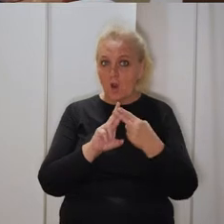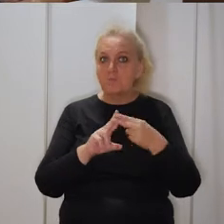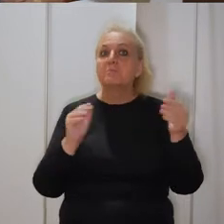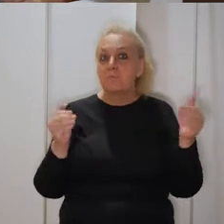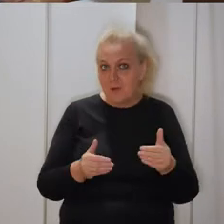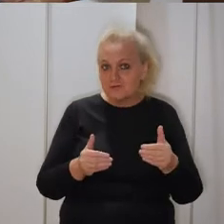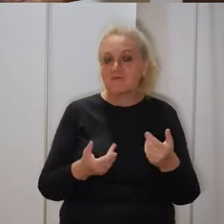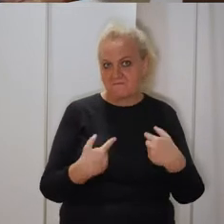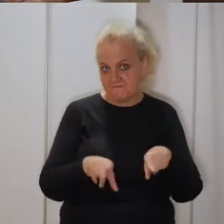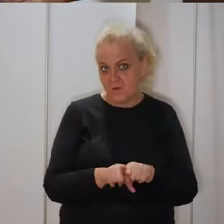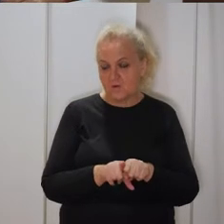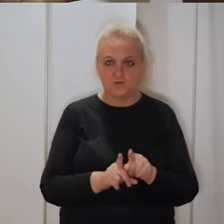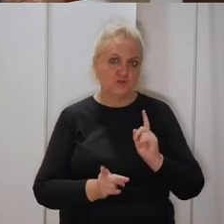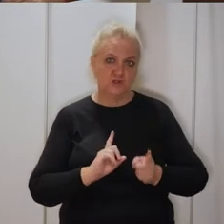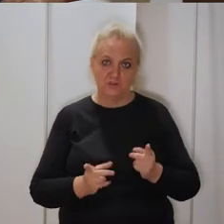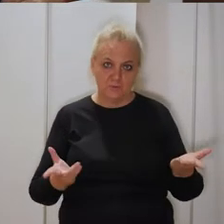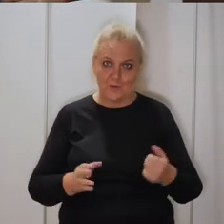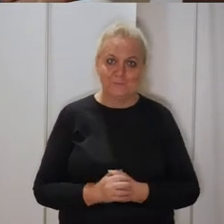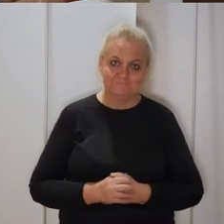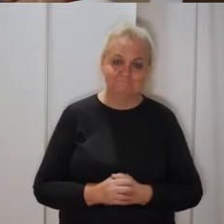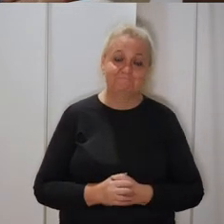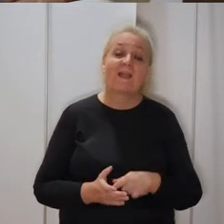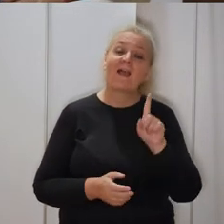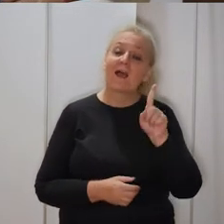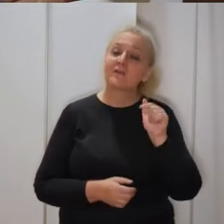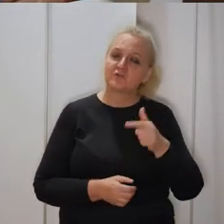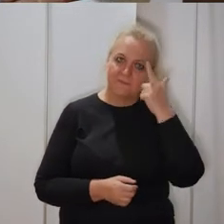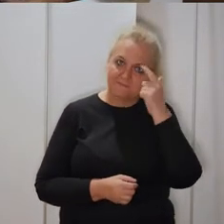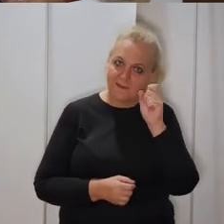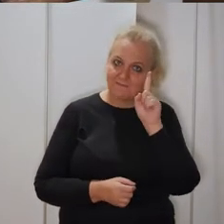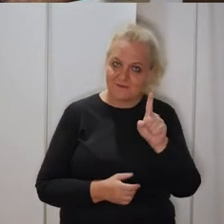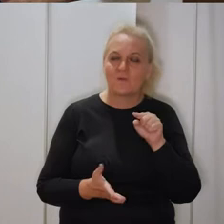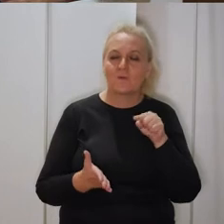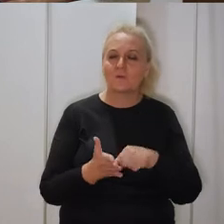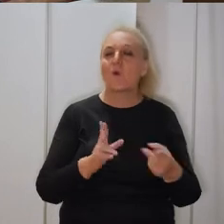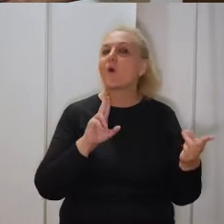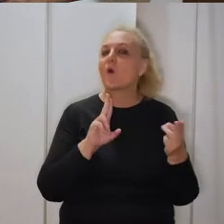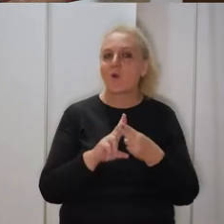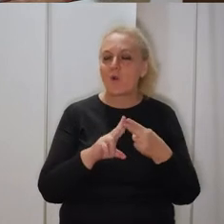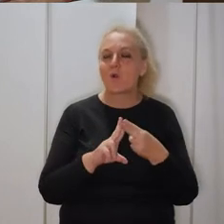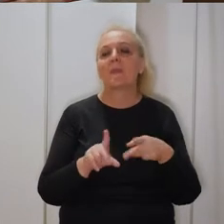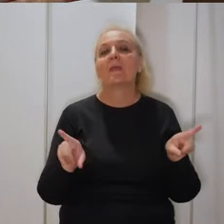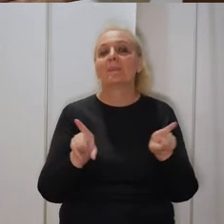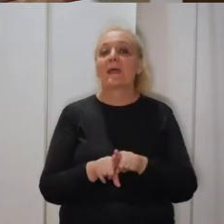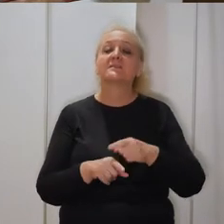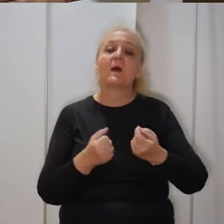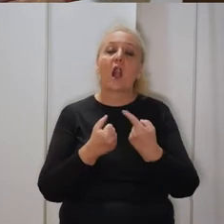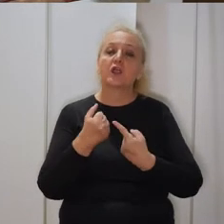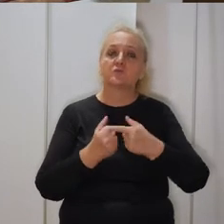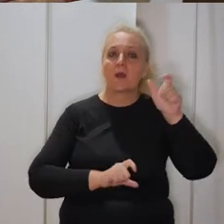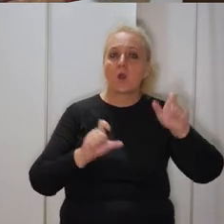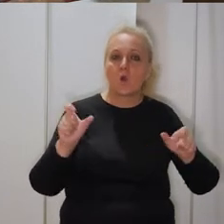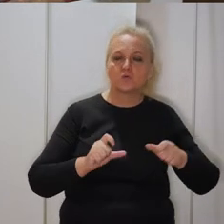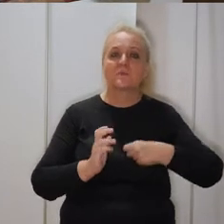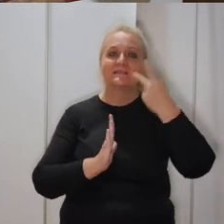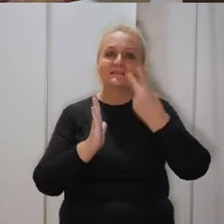możliwy do zrealizowania bardzo szybko. Przy czym trzeba pamiętać, że ten kontakt i też ilość osób, która przeczyta